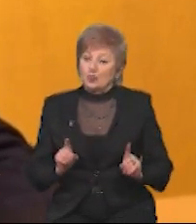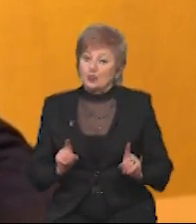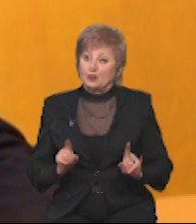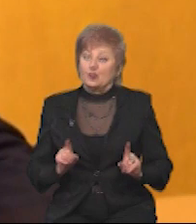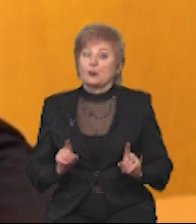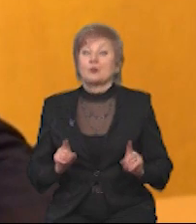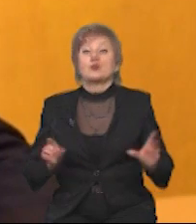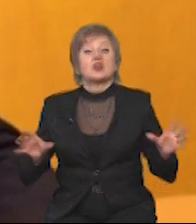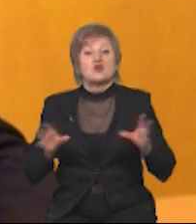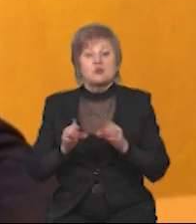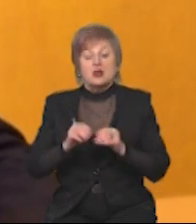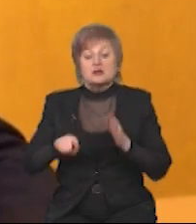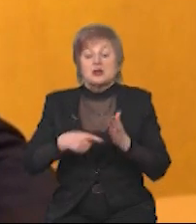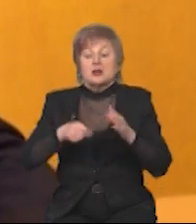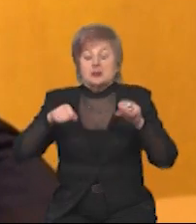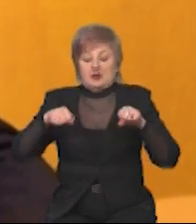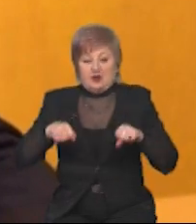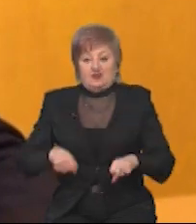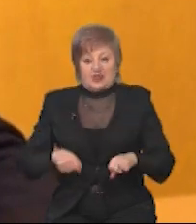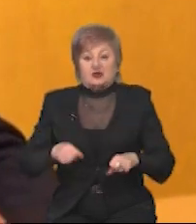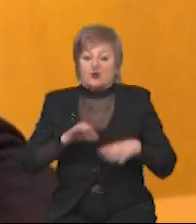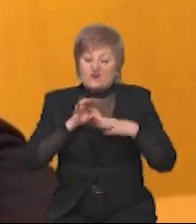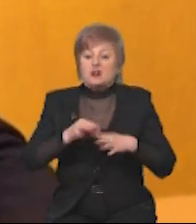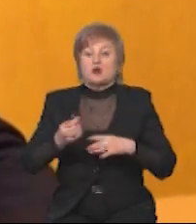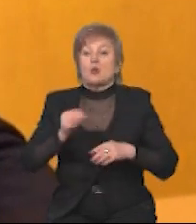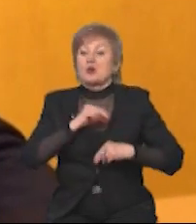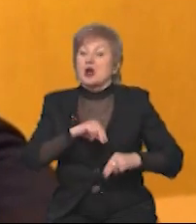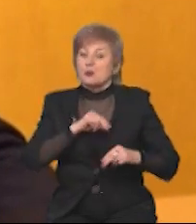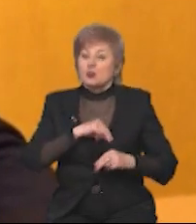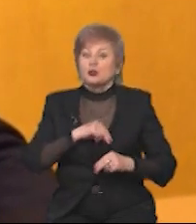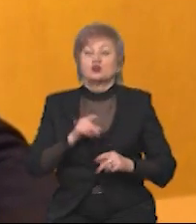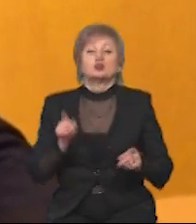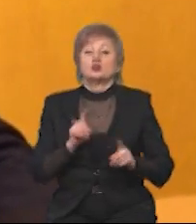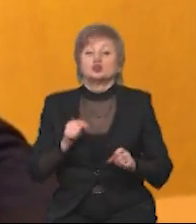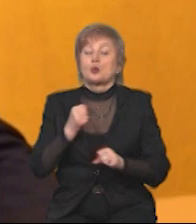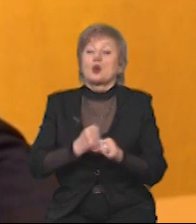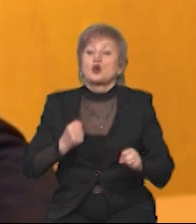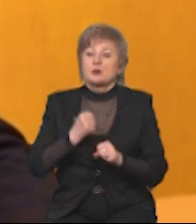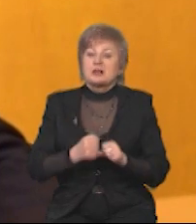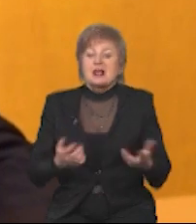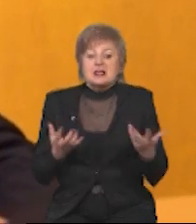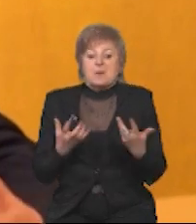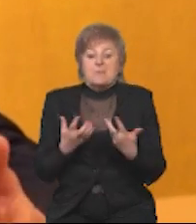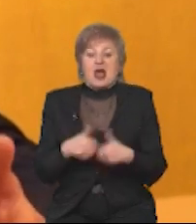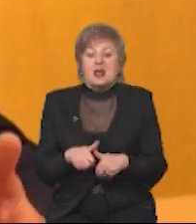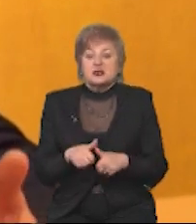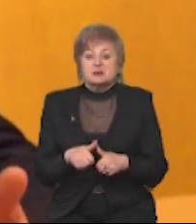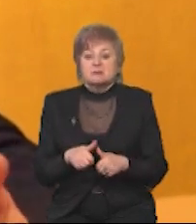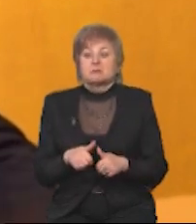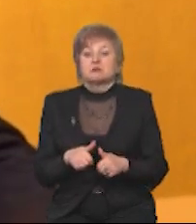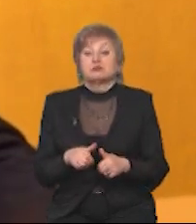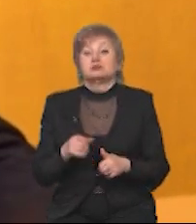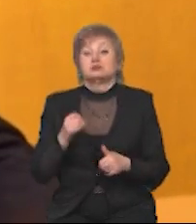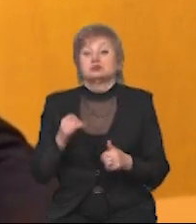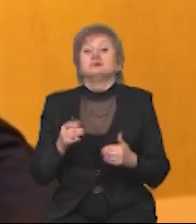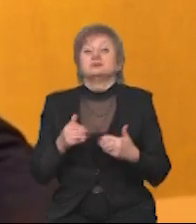зараз ми спільно з місцевою владою ведемо роботу над тим, щоб відпрацювати механізм і